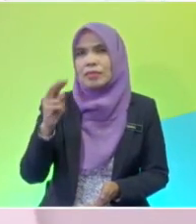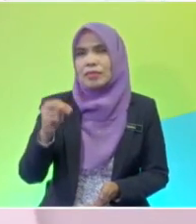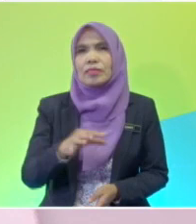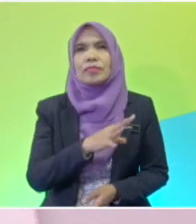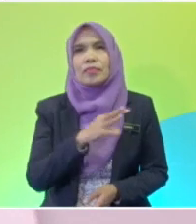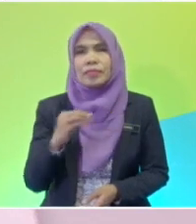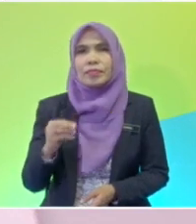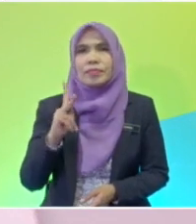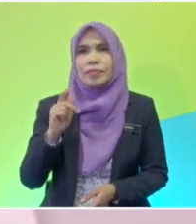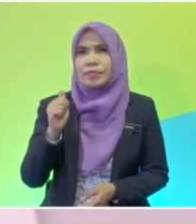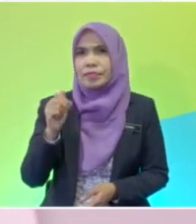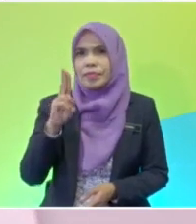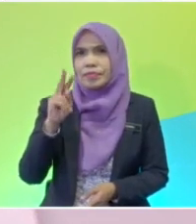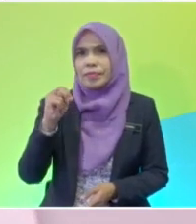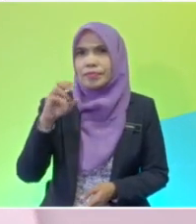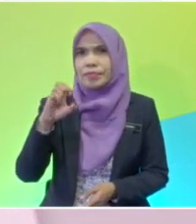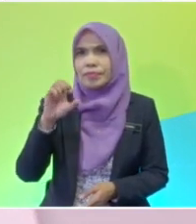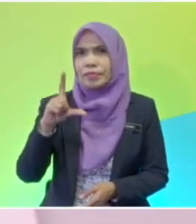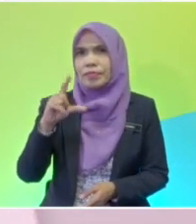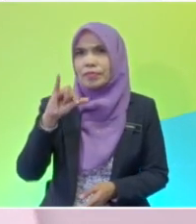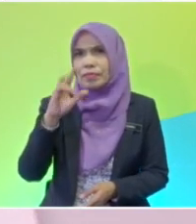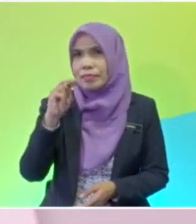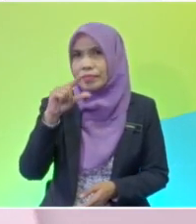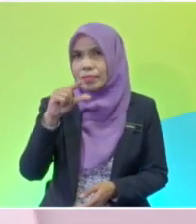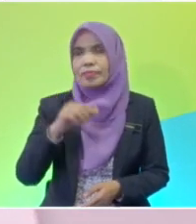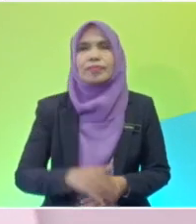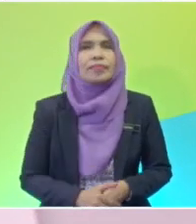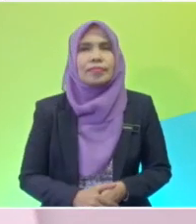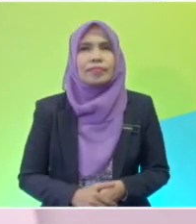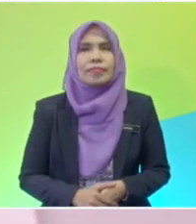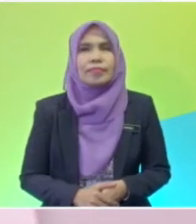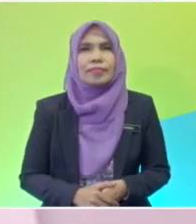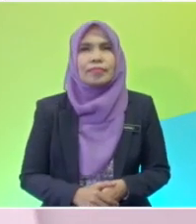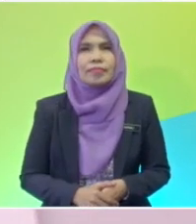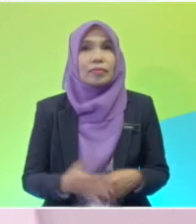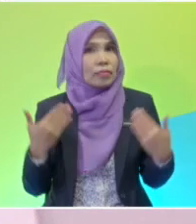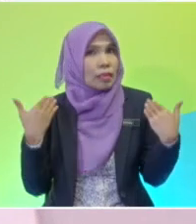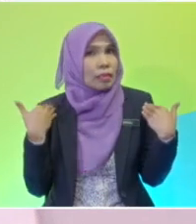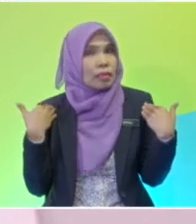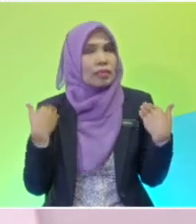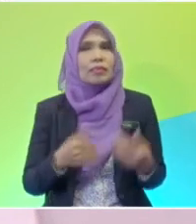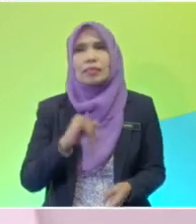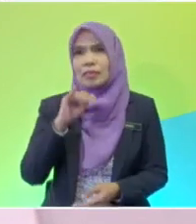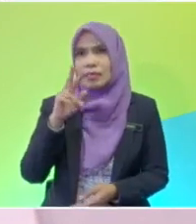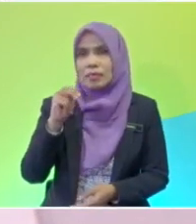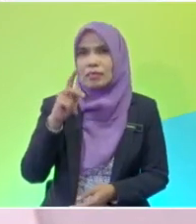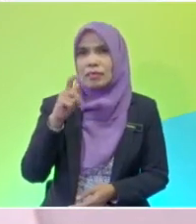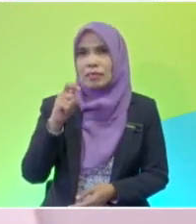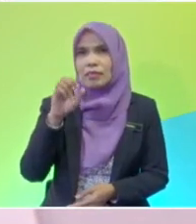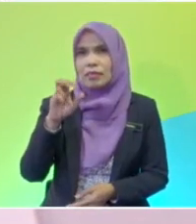ide pensi yang paling sesuai dengan mengikuti diri mereka lah itu yang sangat penting dan saya ingin